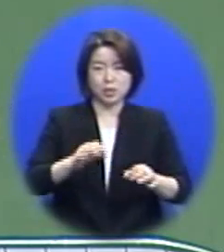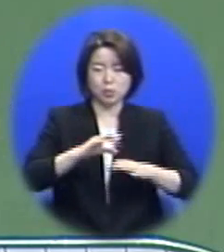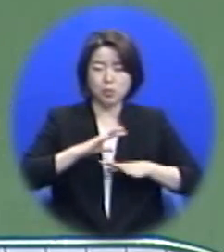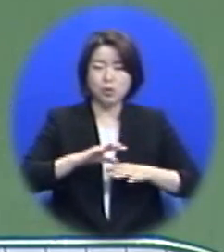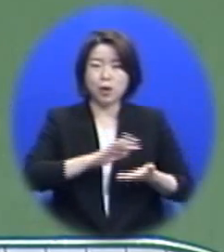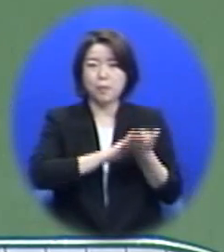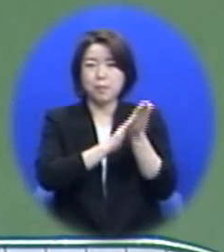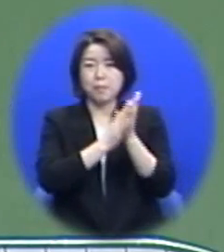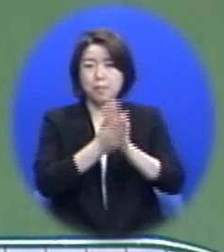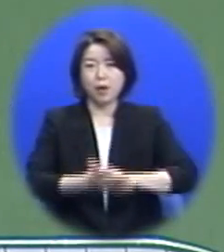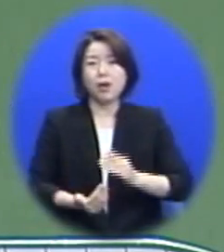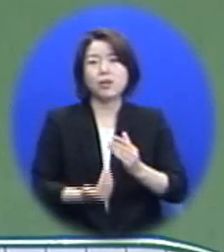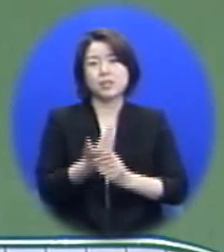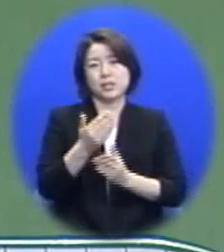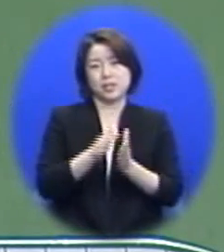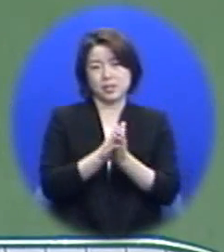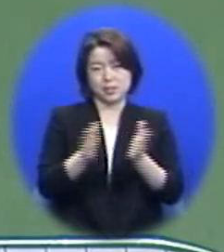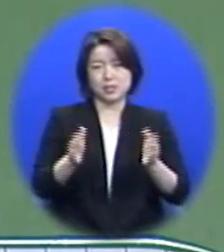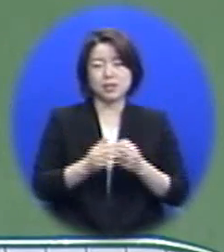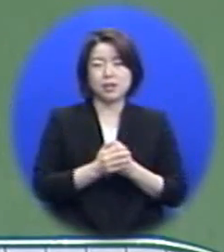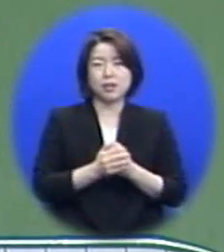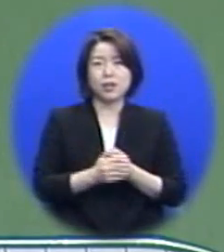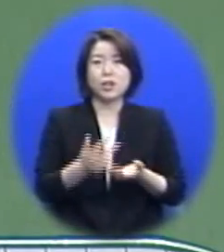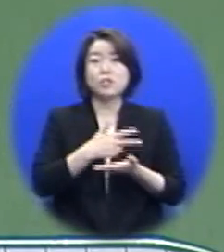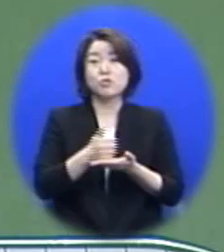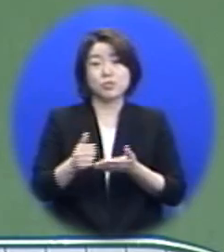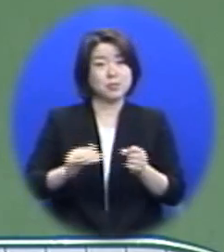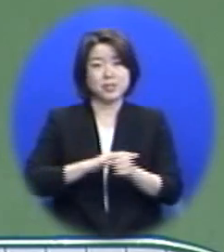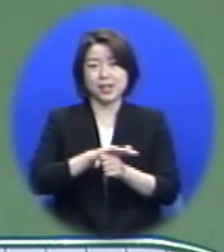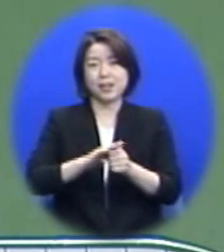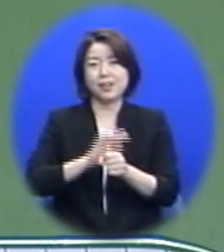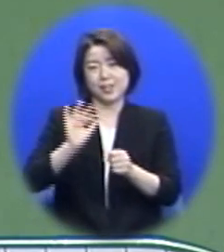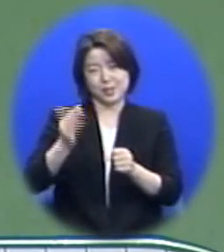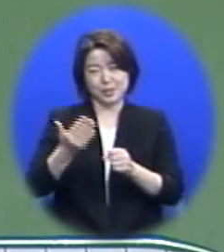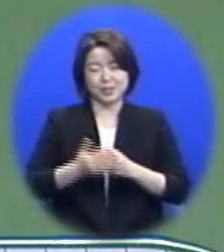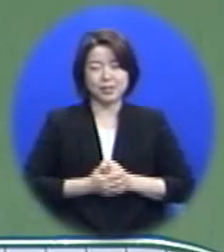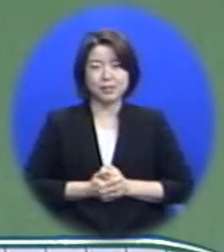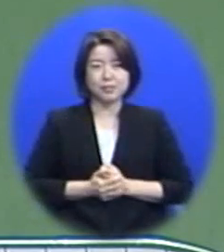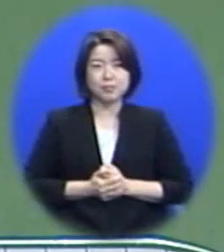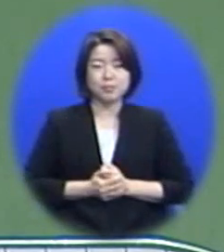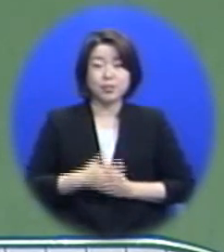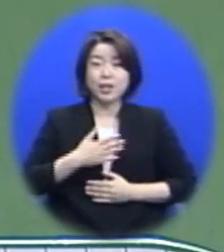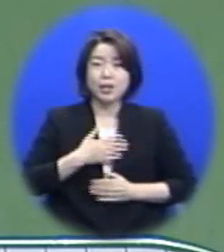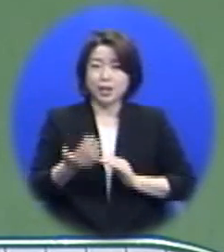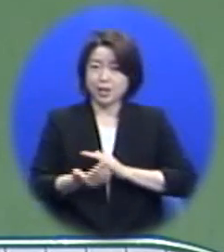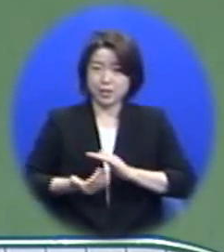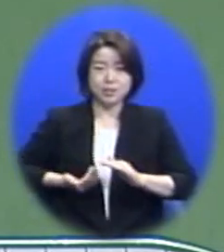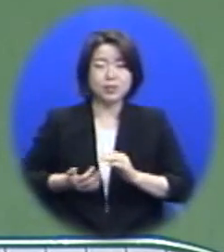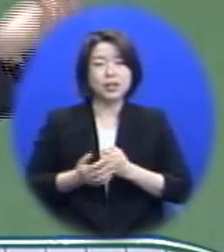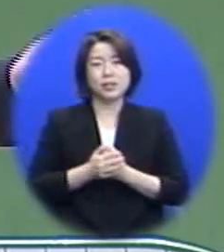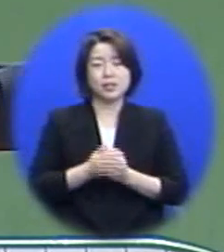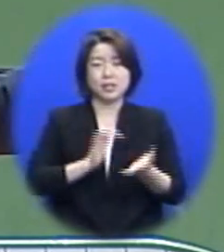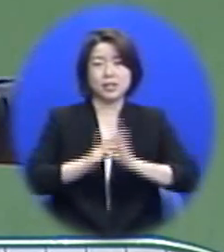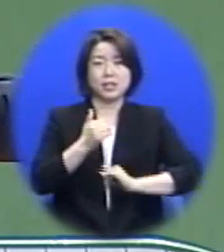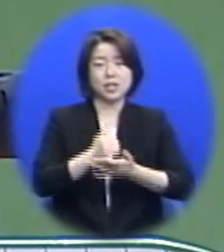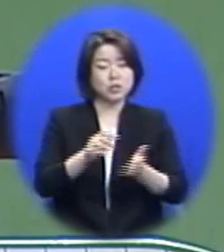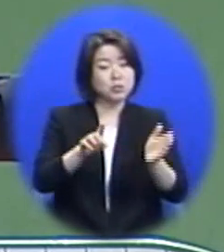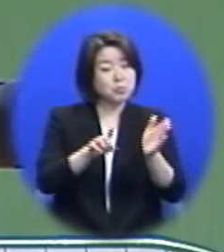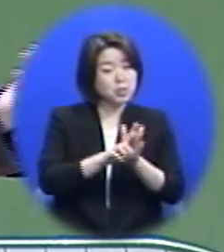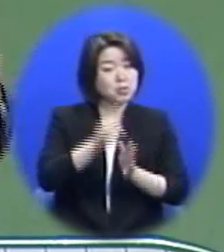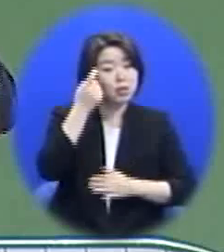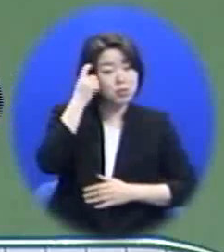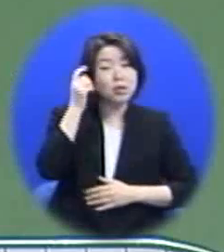일어났어 주님을 사랑하게 된 것입니다 저는 전에는 예수님을 믿는다고는